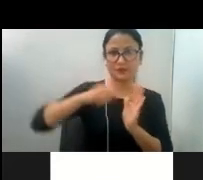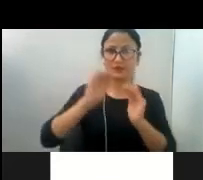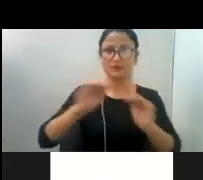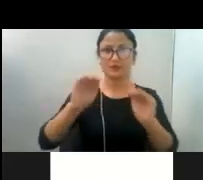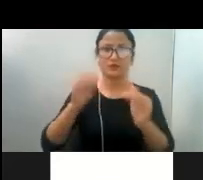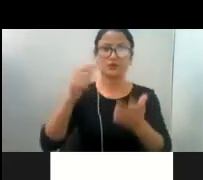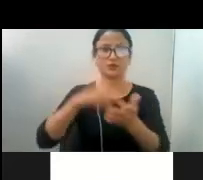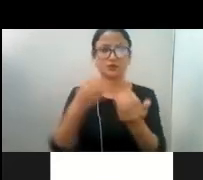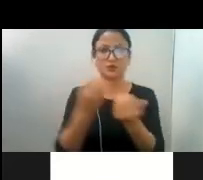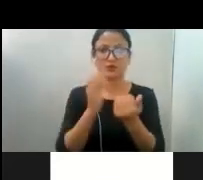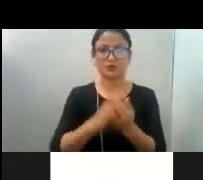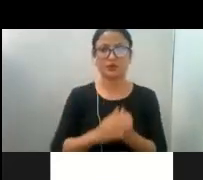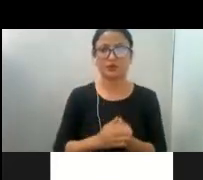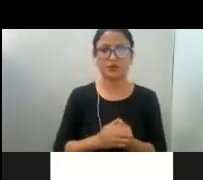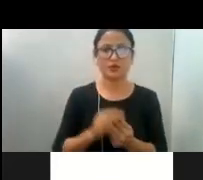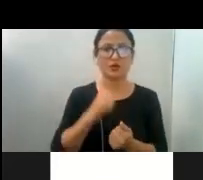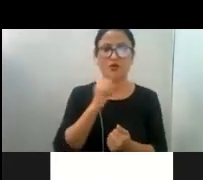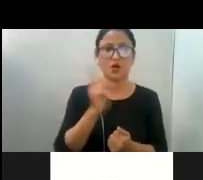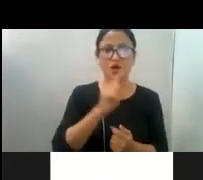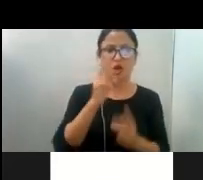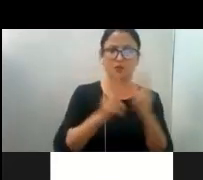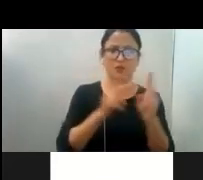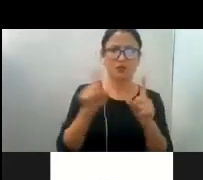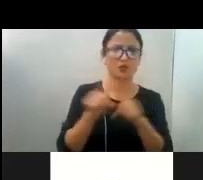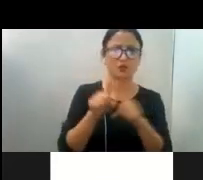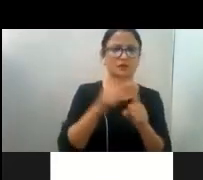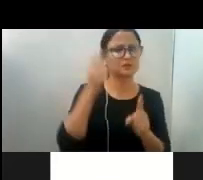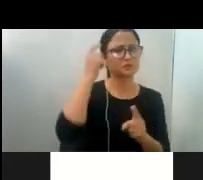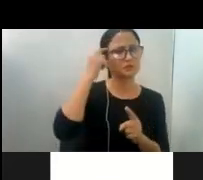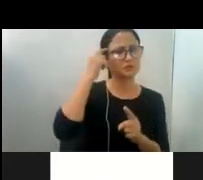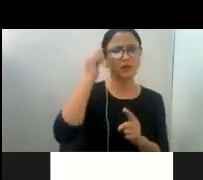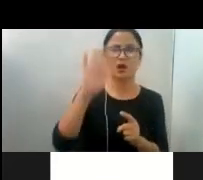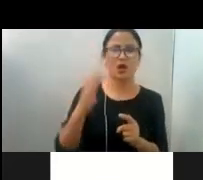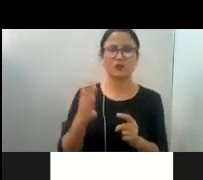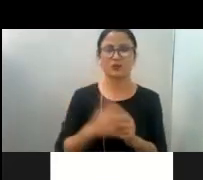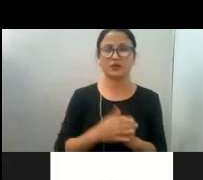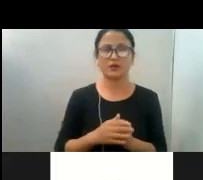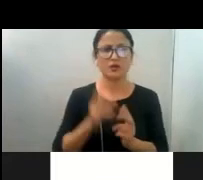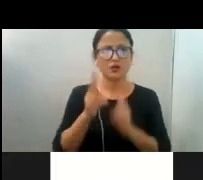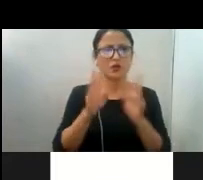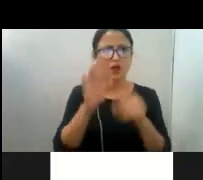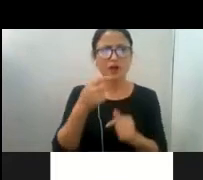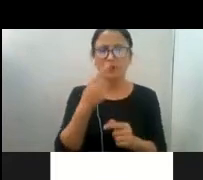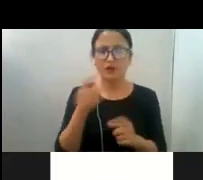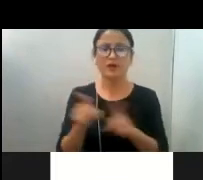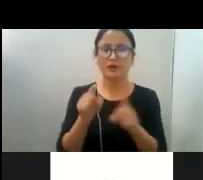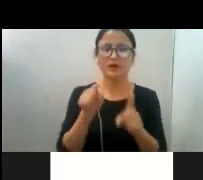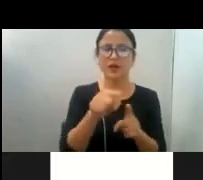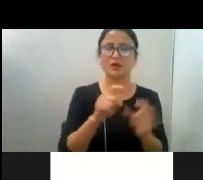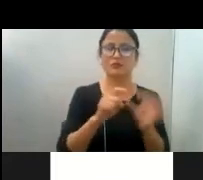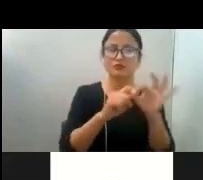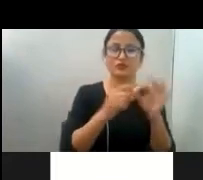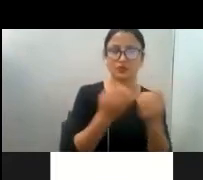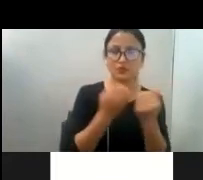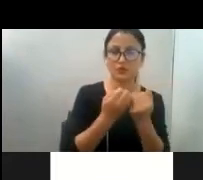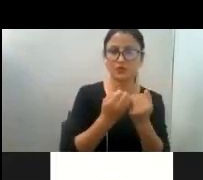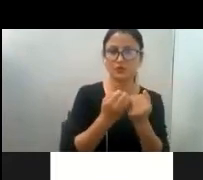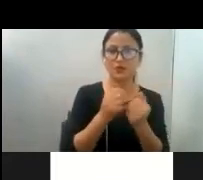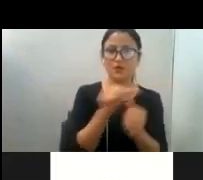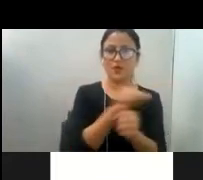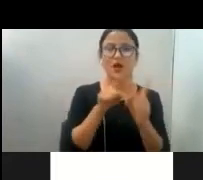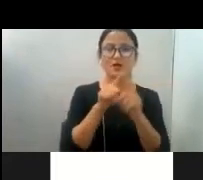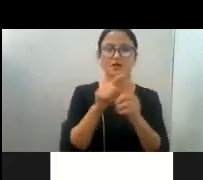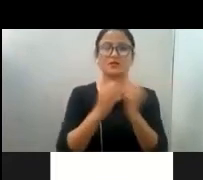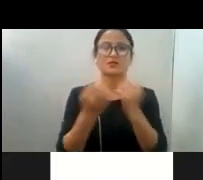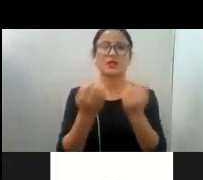अब जस्तो नराम्रो कुराहरू कुनै पनि आउँदैन अहिले दिमागमा अब केही कुरा आएछ भने पनि यहाँ आएर सोध्ने गर्छु उहाँहरूसँग